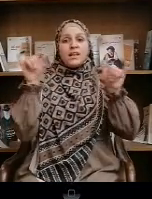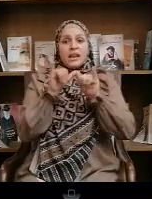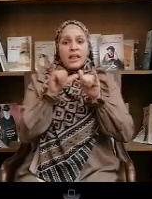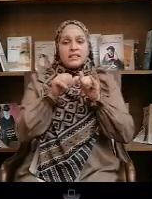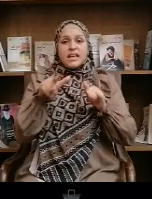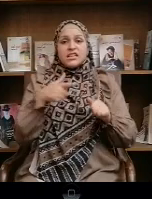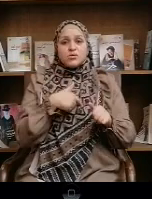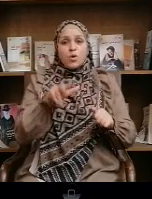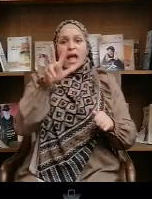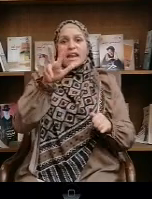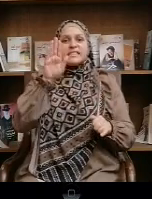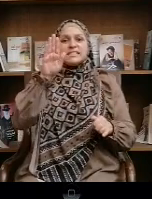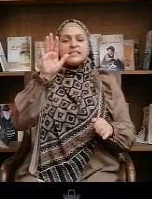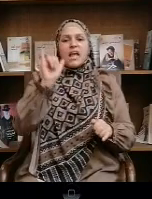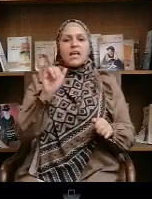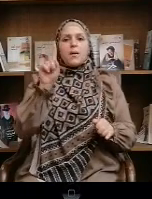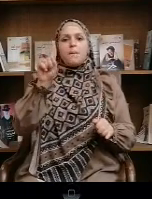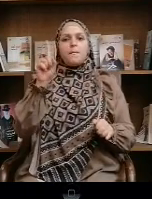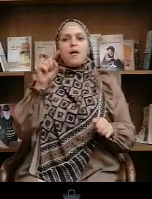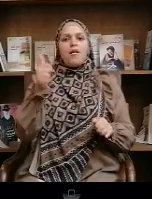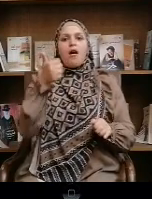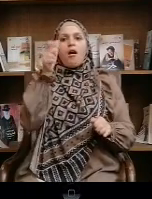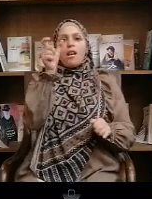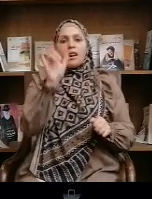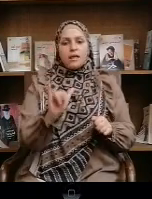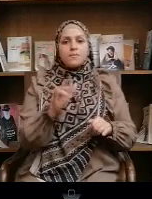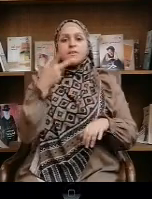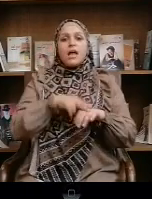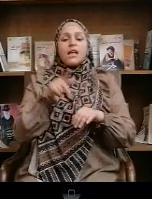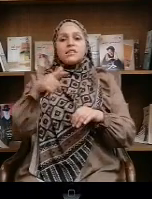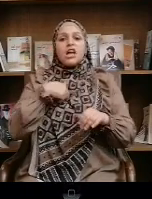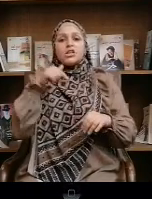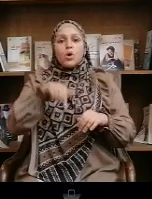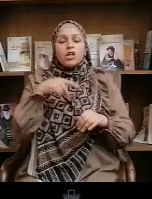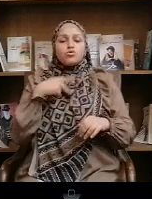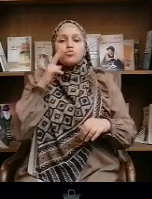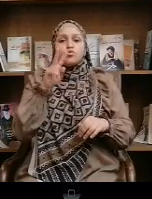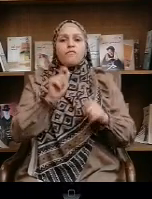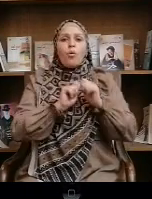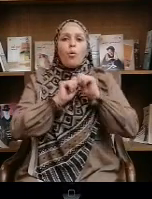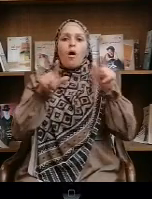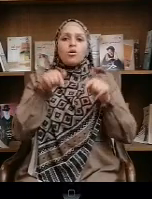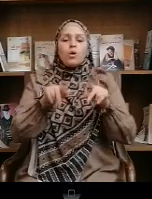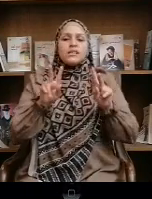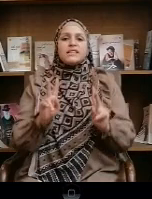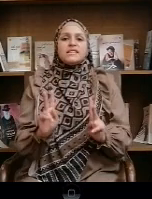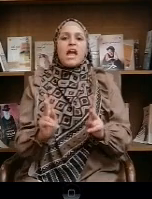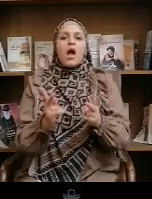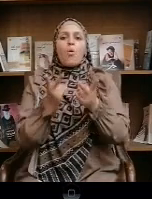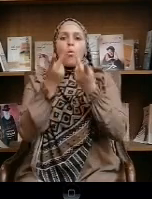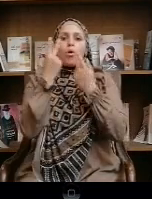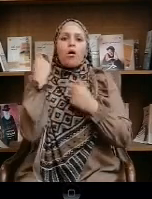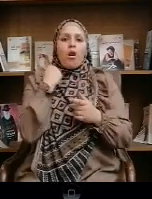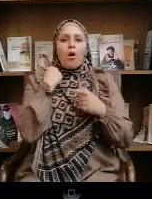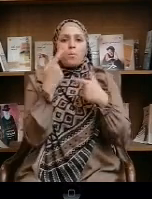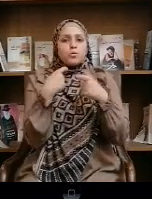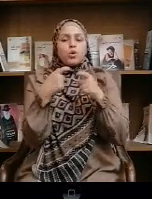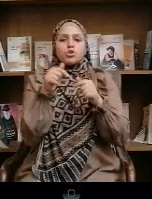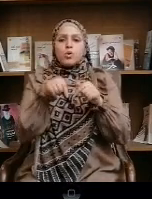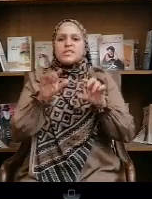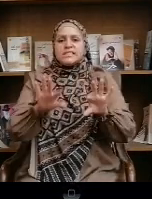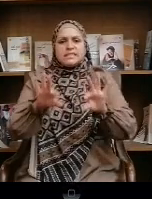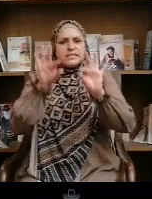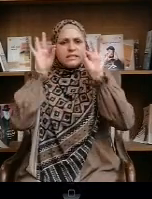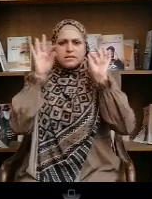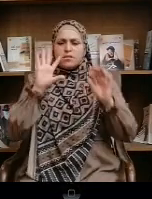نستحضر حاله من حالات التحول الرقمي اللي بيشهدها العالم النهارده كاحد خلينا نقول